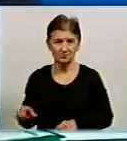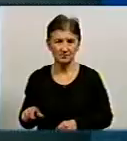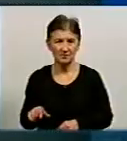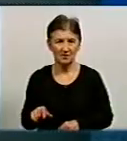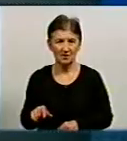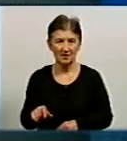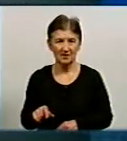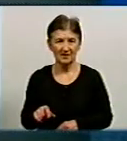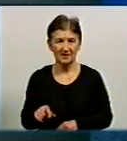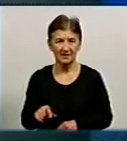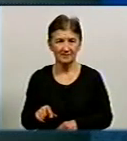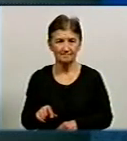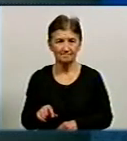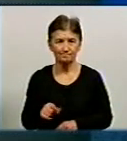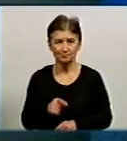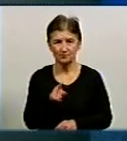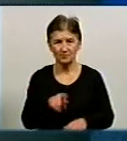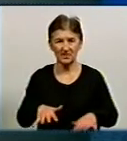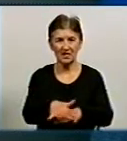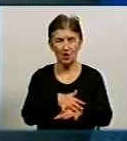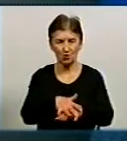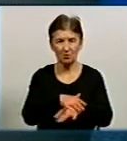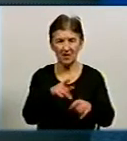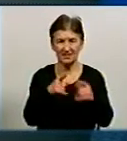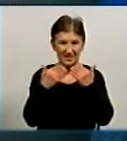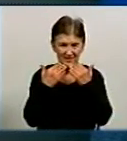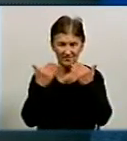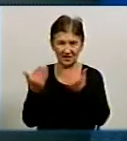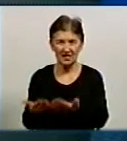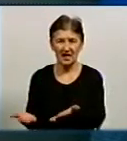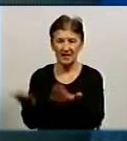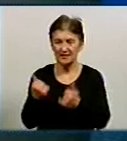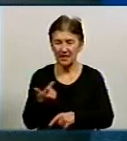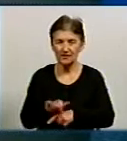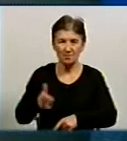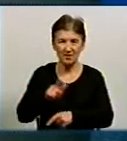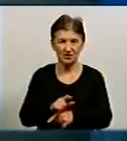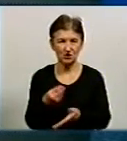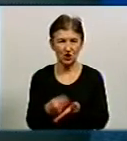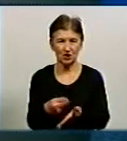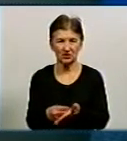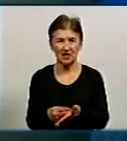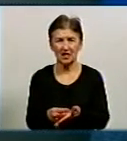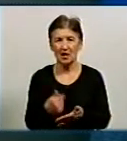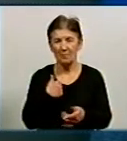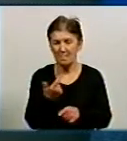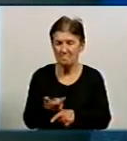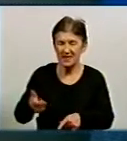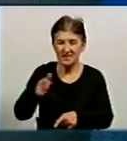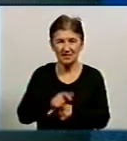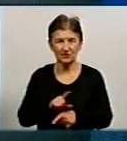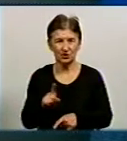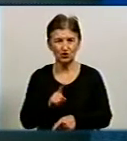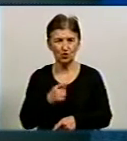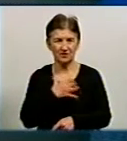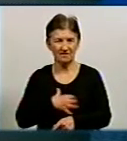теза, що прислухаємось до громади. Важливо. Громада зверталась з пропозиціями: дайте нам більше грошей, ми хочемо щось більшого, реалізовувати щось